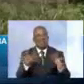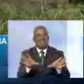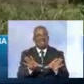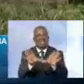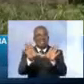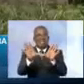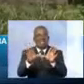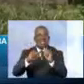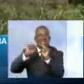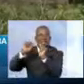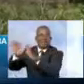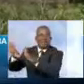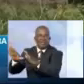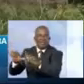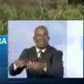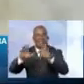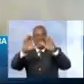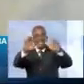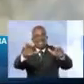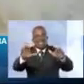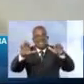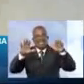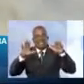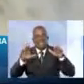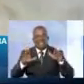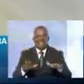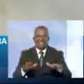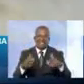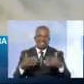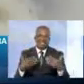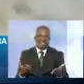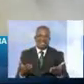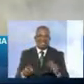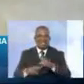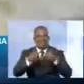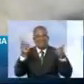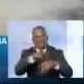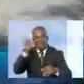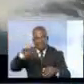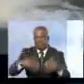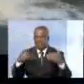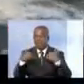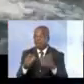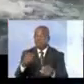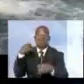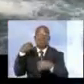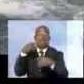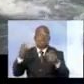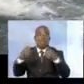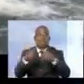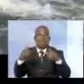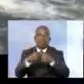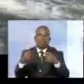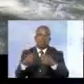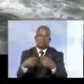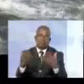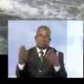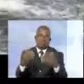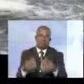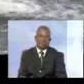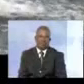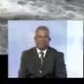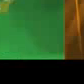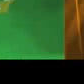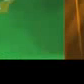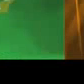objets sacrés et cultuels, comme ici les chutes du Nawa qui ne disparaîtront pas avec la construction du barrage.